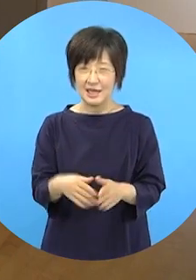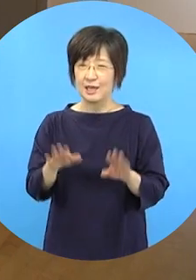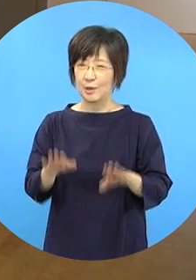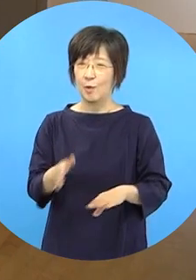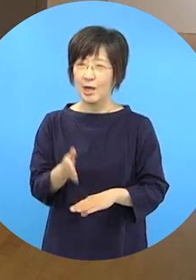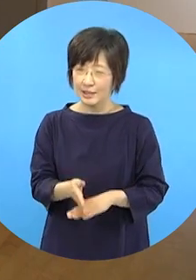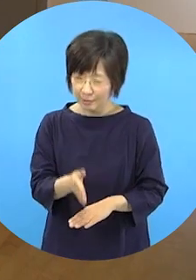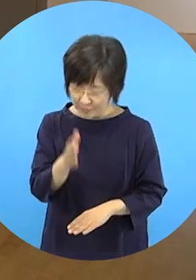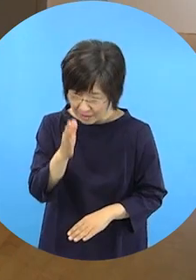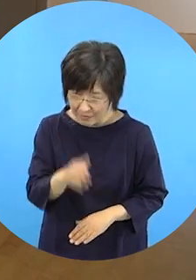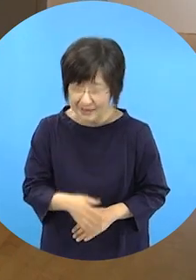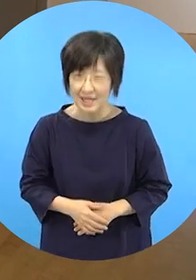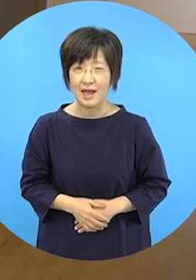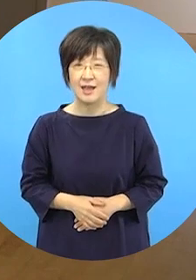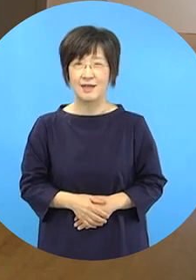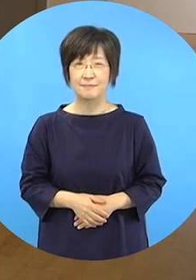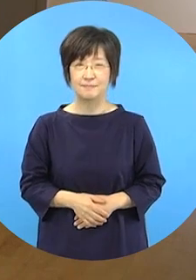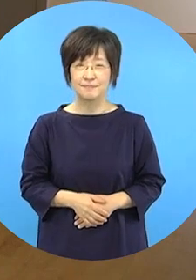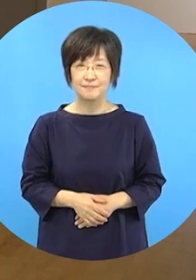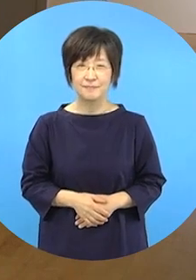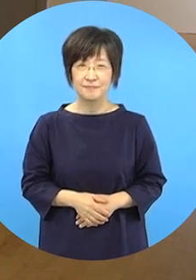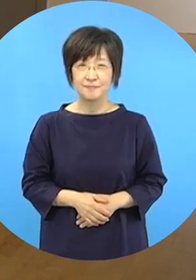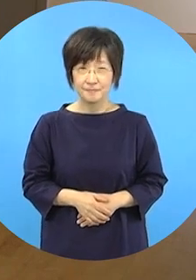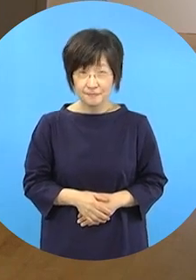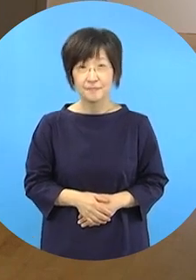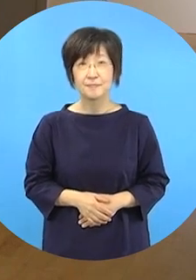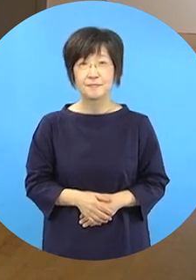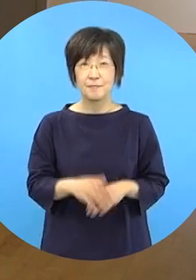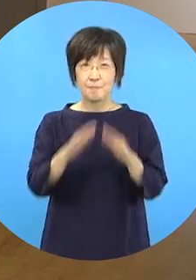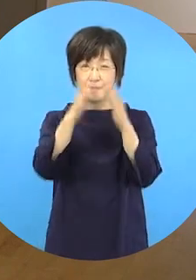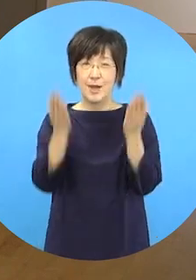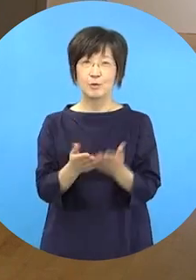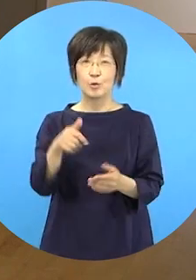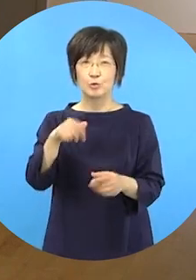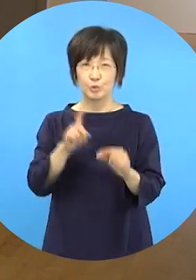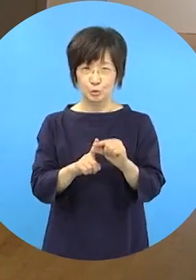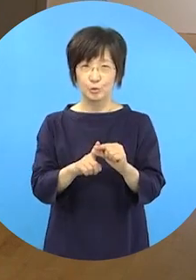どうもありがとうございました。 ありがとうございました。 それでは、まるごと府